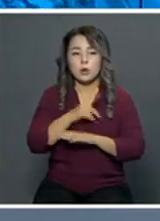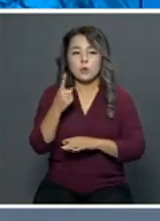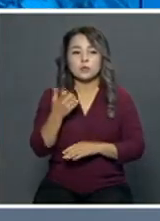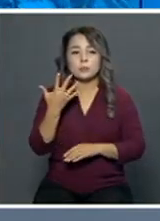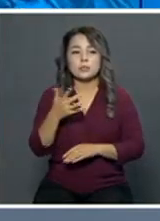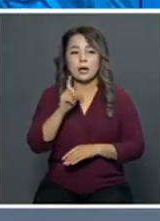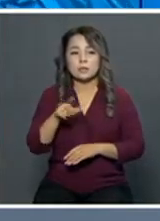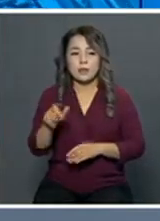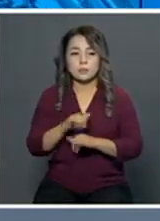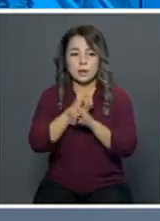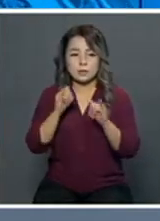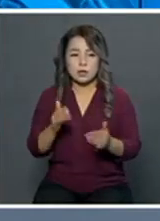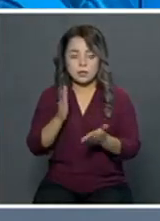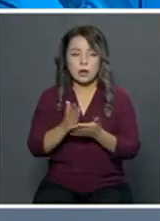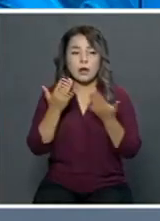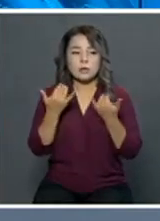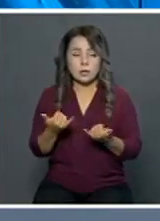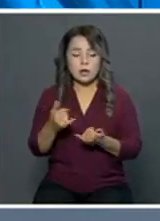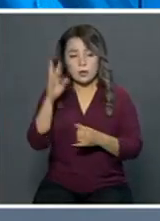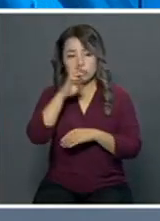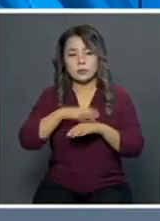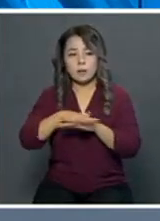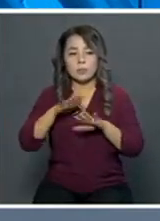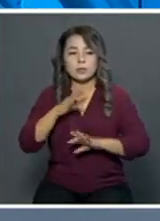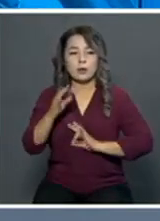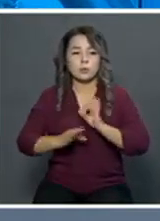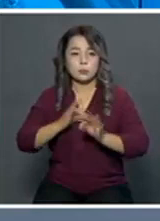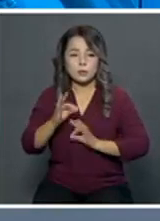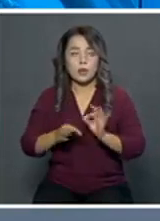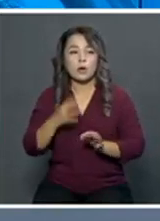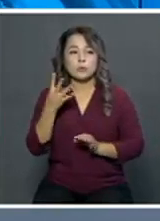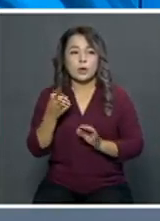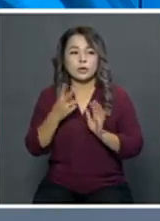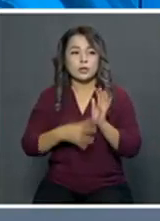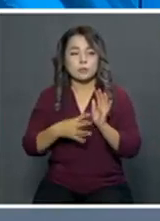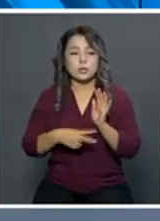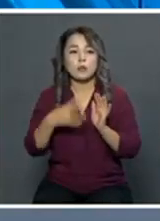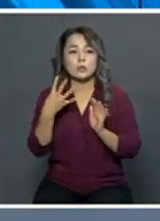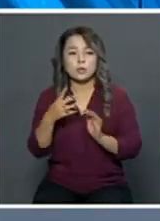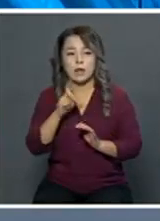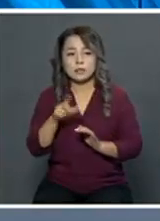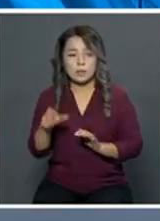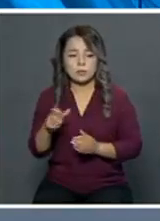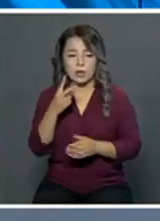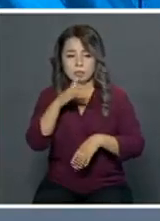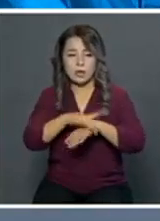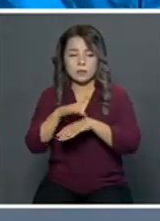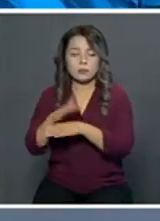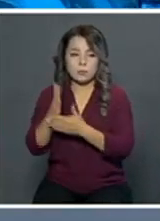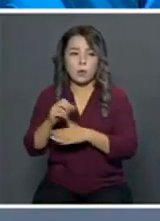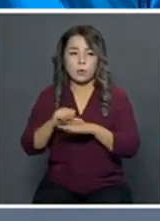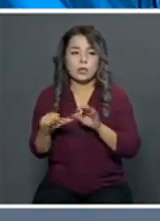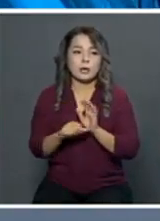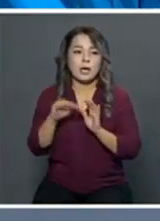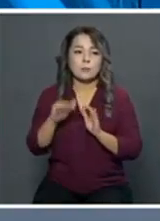105 адамға жетті. Өткен тәулікте еліміз бойынша 474 адамнан індет табылған. Жалпы вирус жұқтырғандар саны